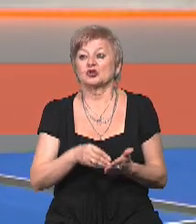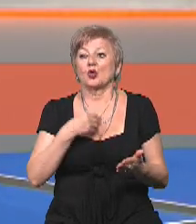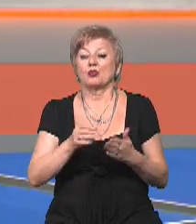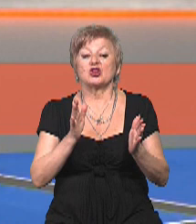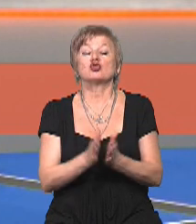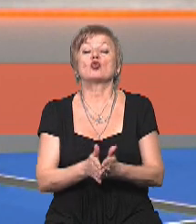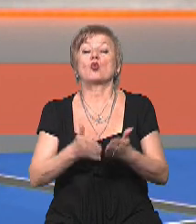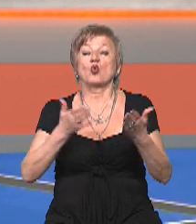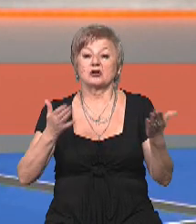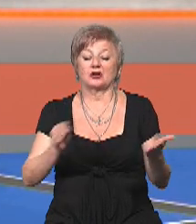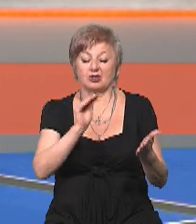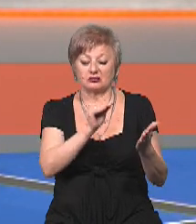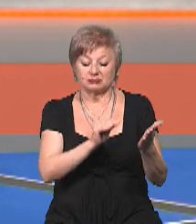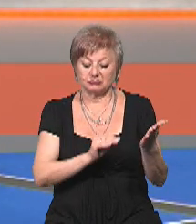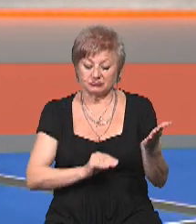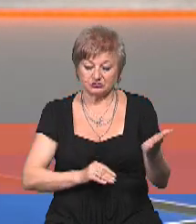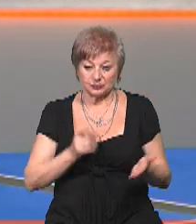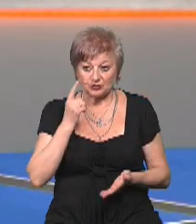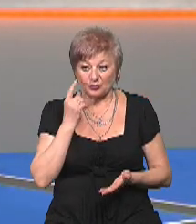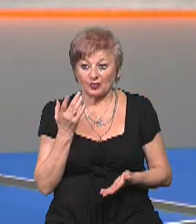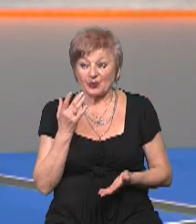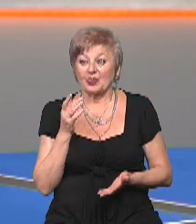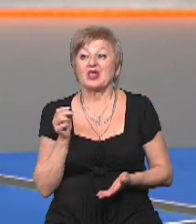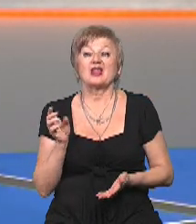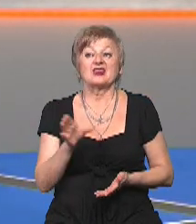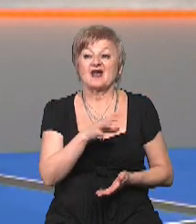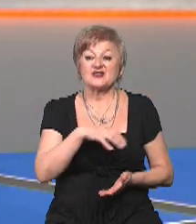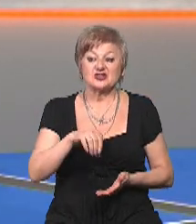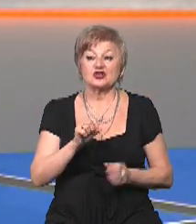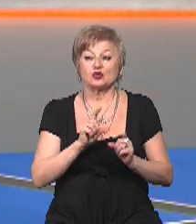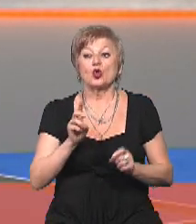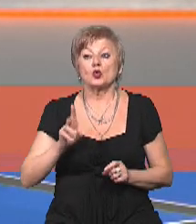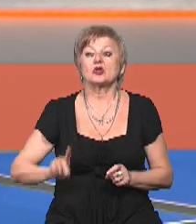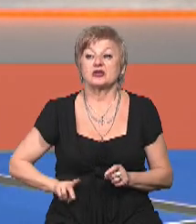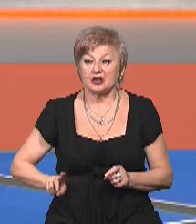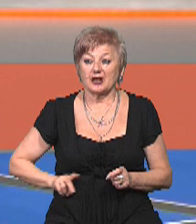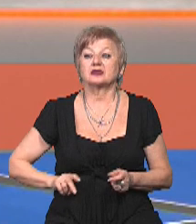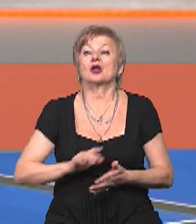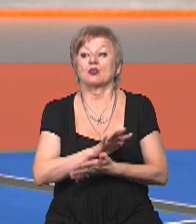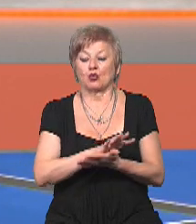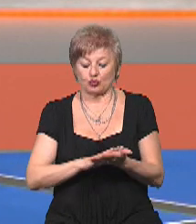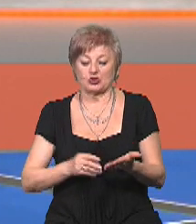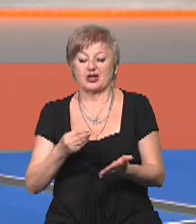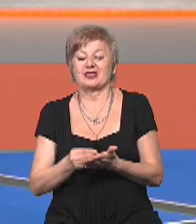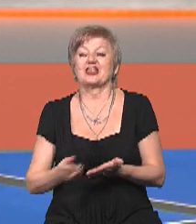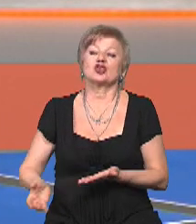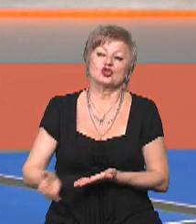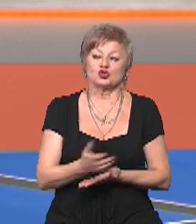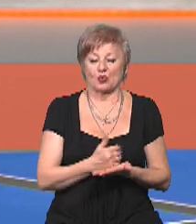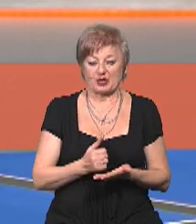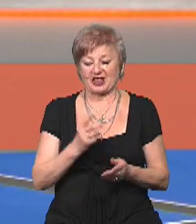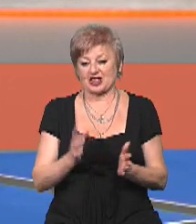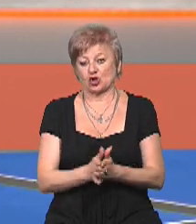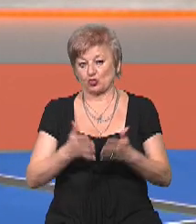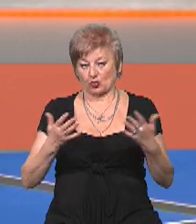журнали для оцінок на всі школи Запоріжжя, однак директори продовжують збирати кошти з батьків на